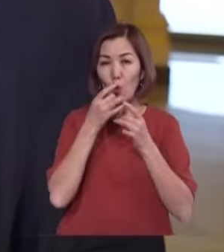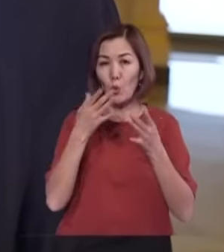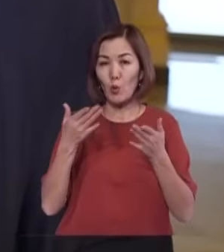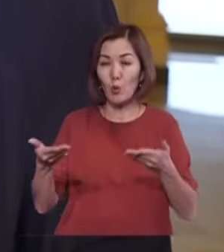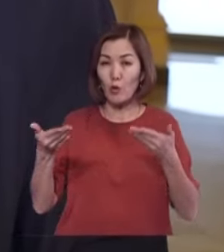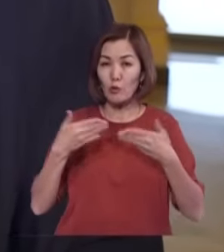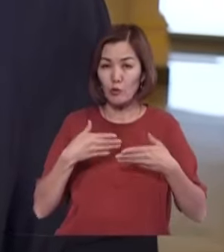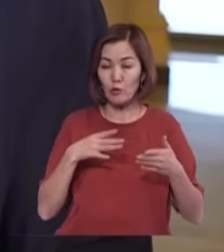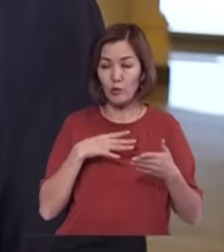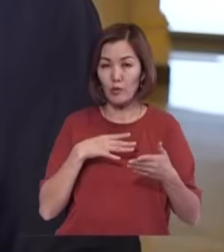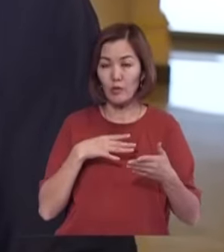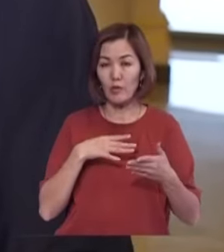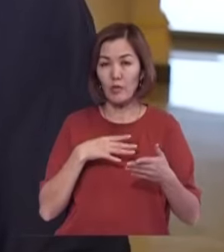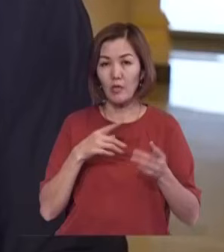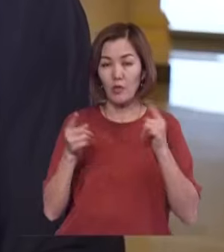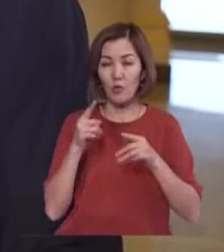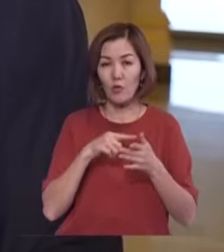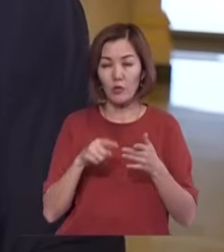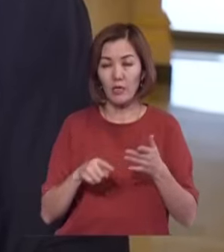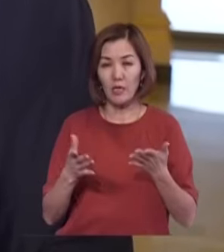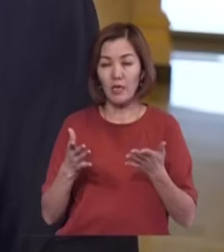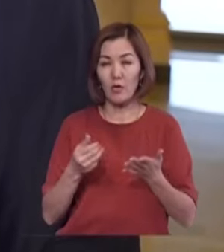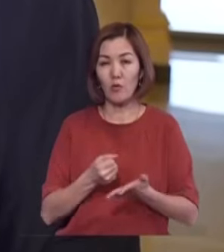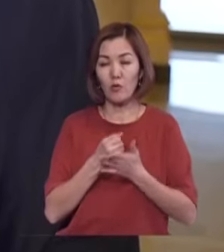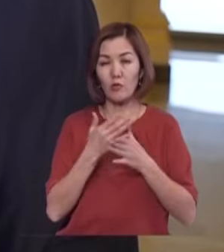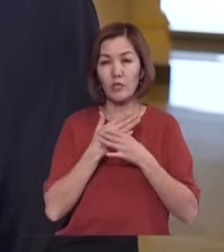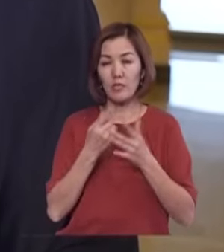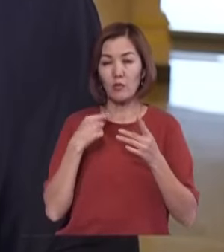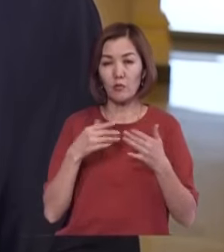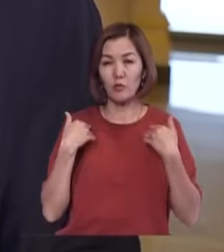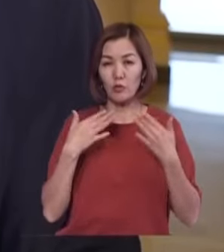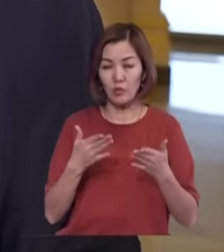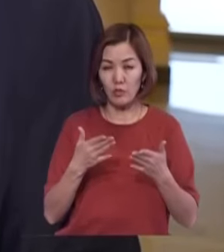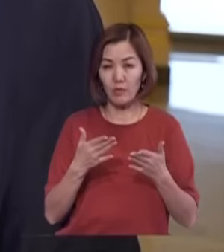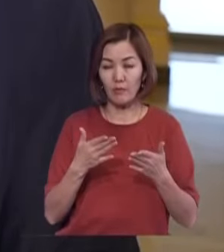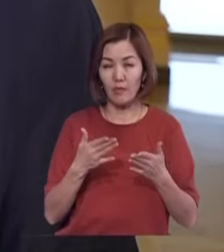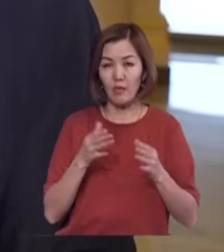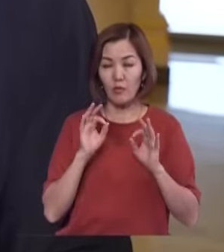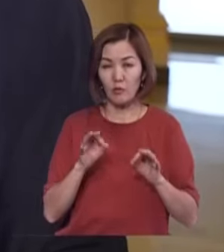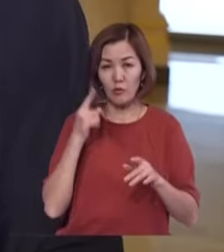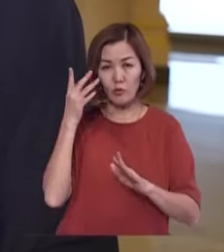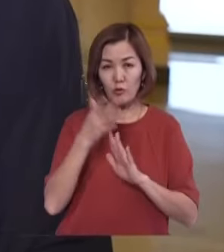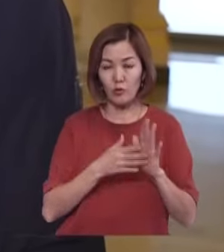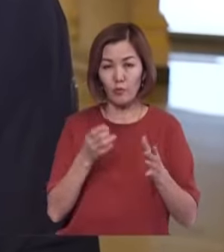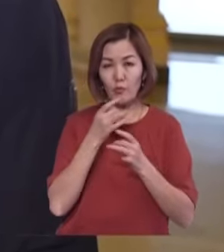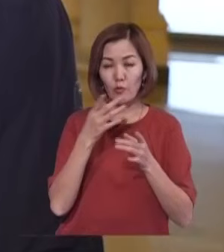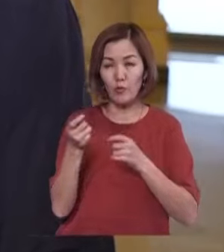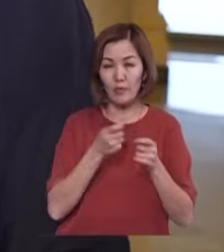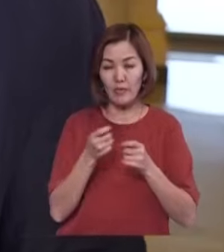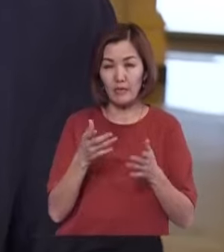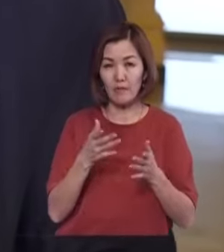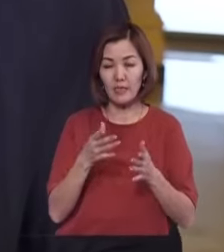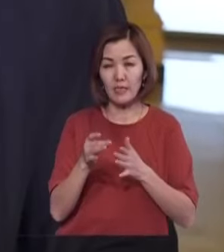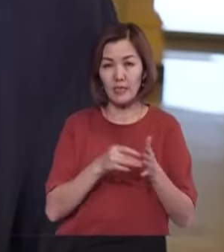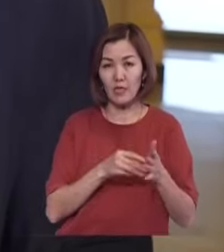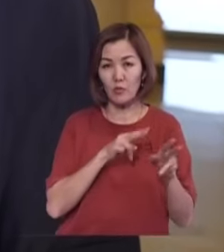Осындай ақындарға қолдау жасайтын бір жоба ашсақ деп, ұсынысымызды жақсы қабыл алып, мәдениет басқармасының басшысының өзі